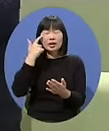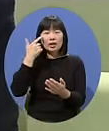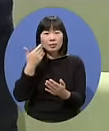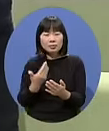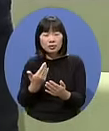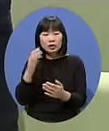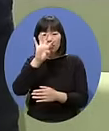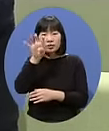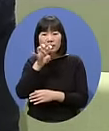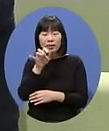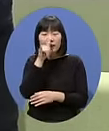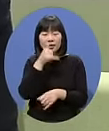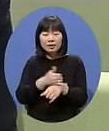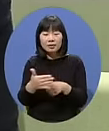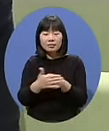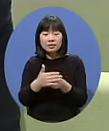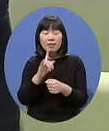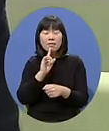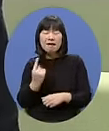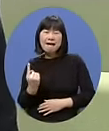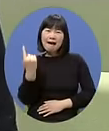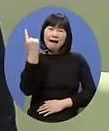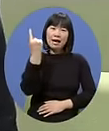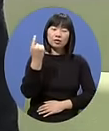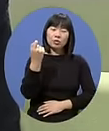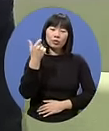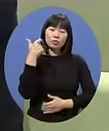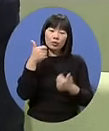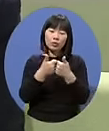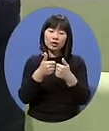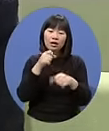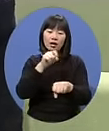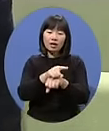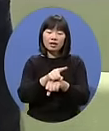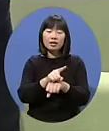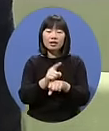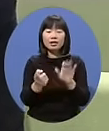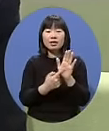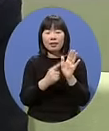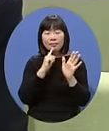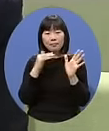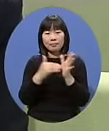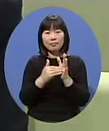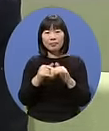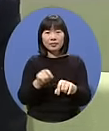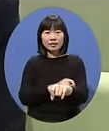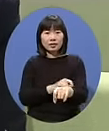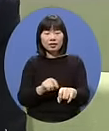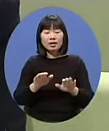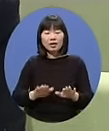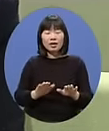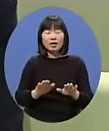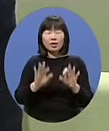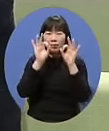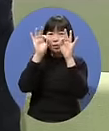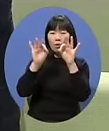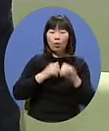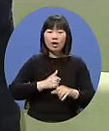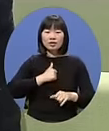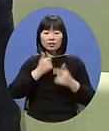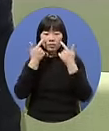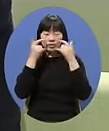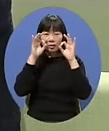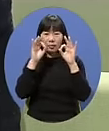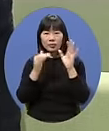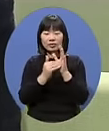이렇게 물음표가 들어가서 말꼬리가 올라가서 약간의 공격적인 형태를 떼요. 또 특히 딱 봐도 화난 게